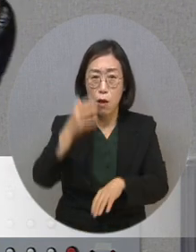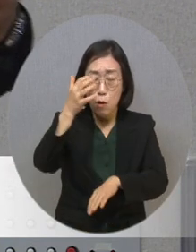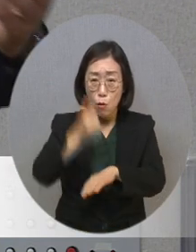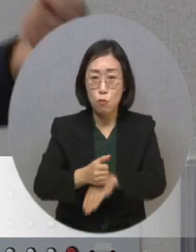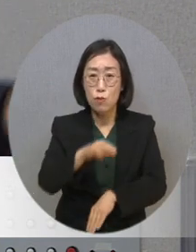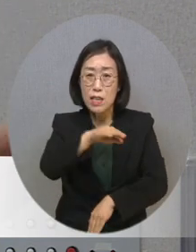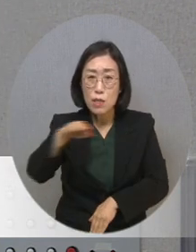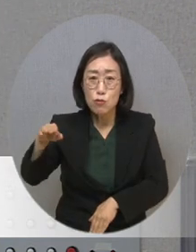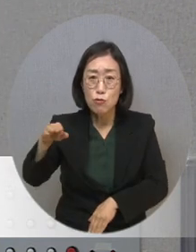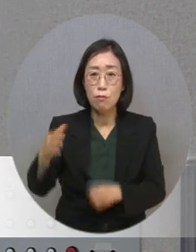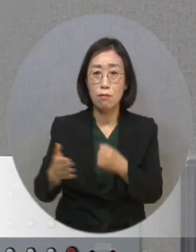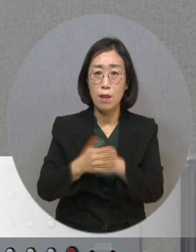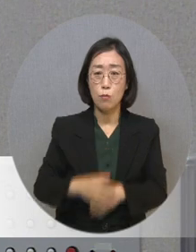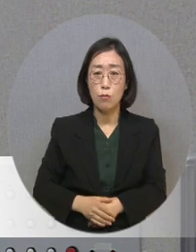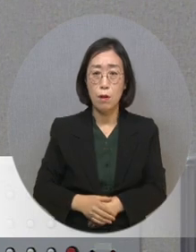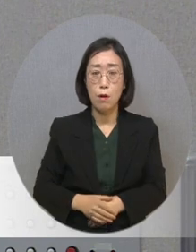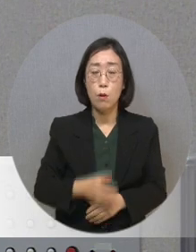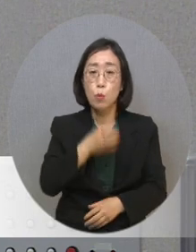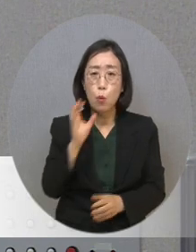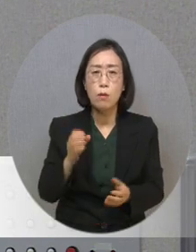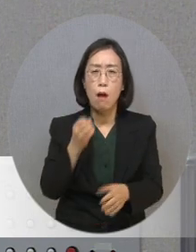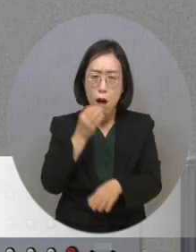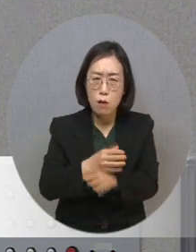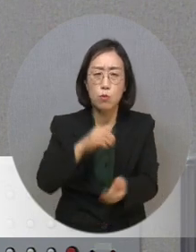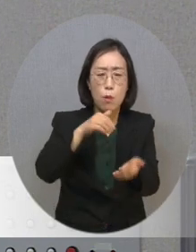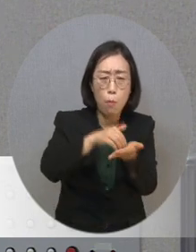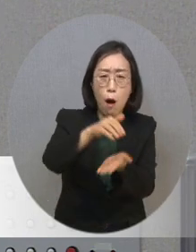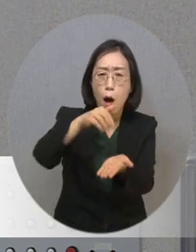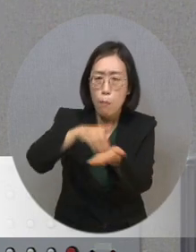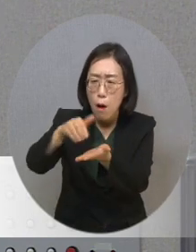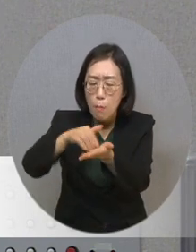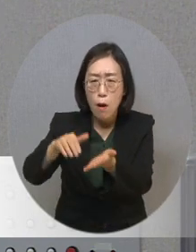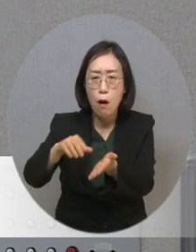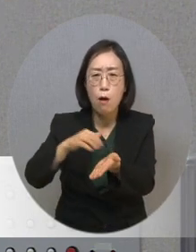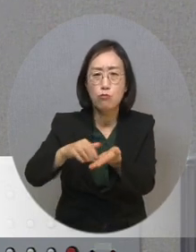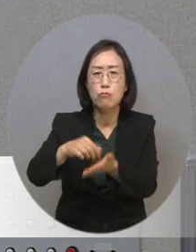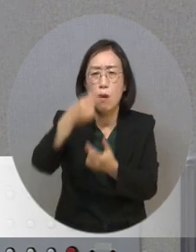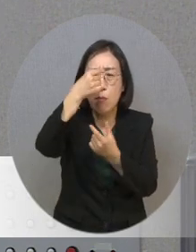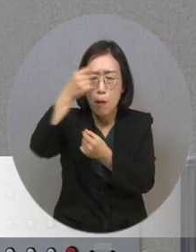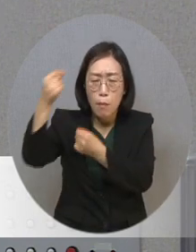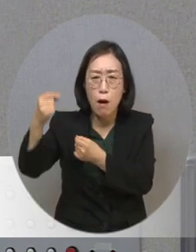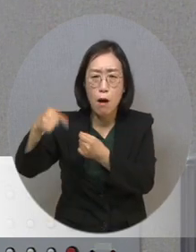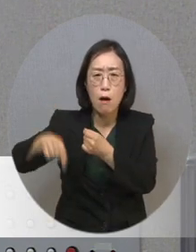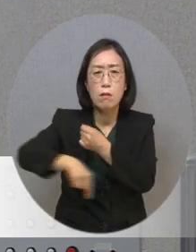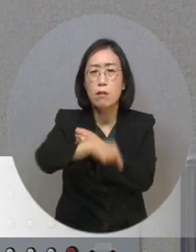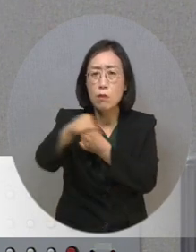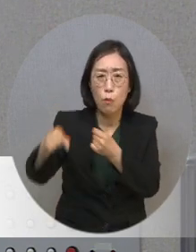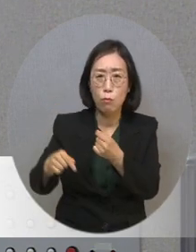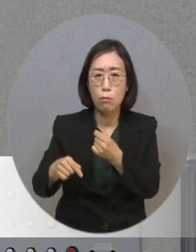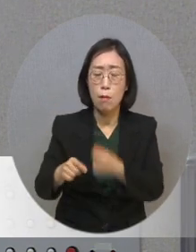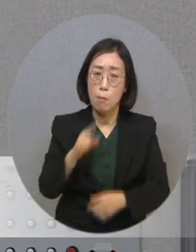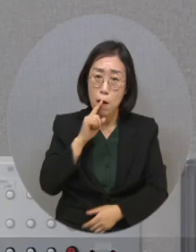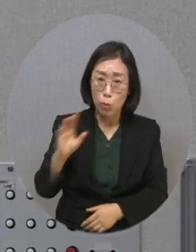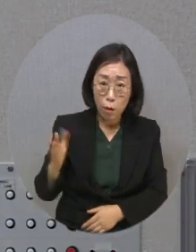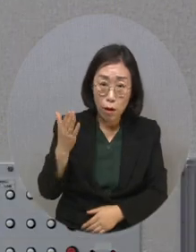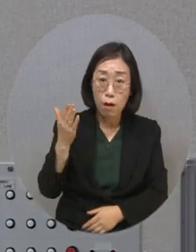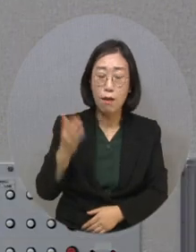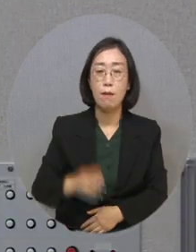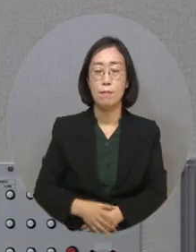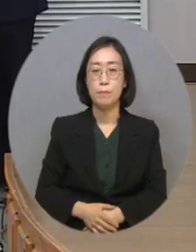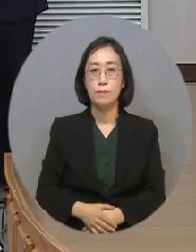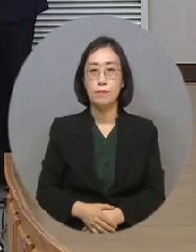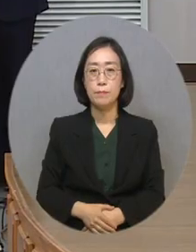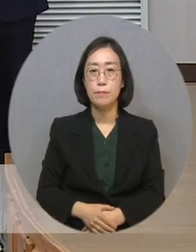기준을 맞추기 위해서 어르신을 내보내 갖고 그 숫자를 마치고 있는 겁니다 이런 서비스 제도가 세상에 어디 있단